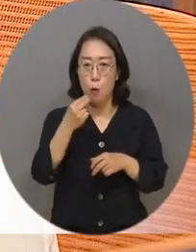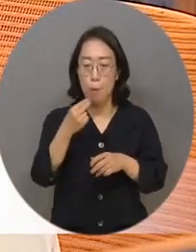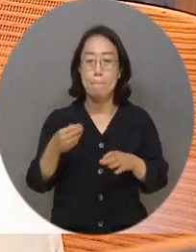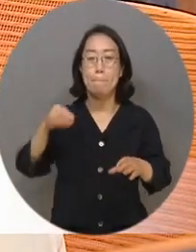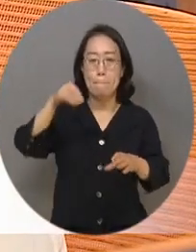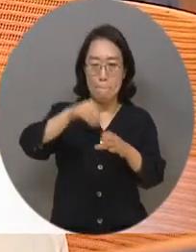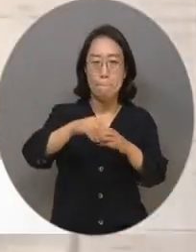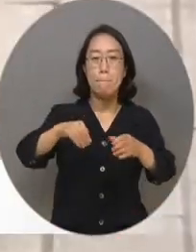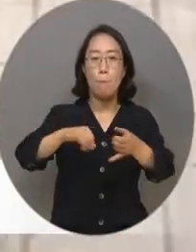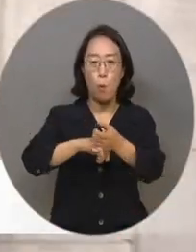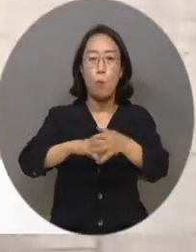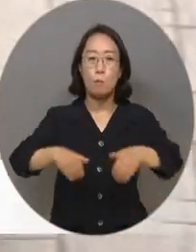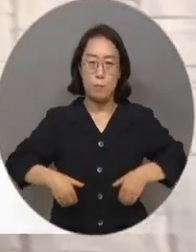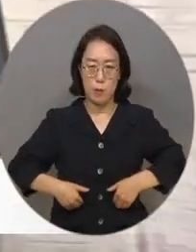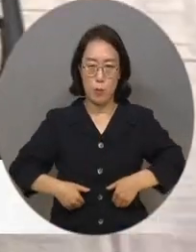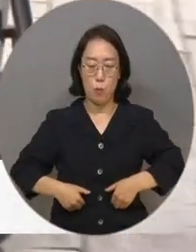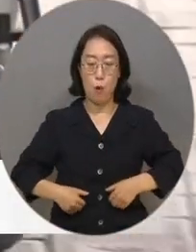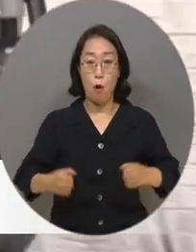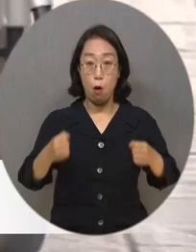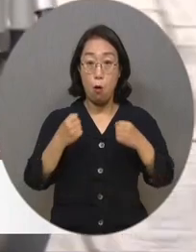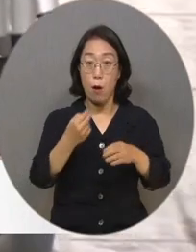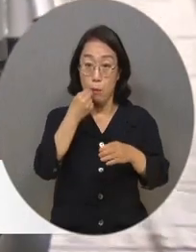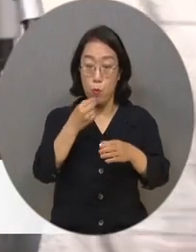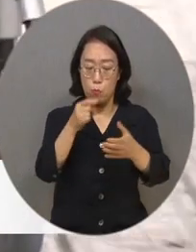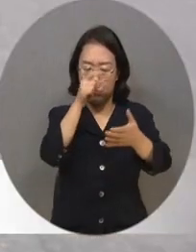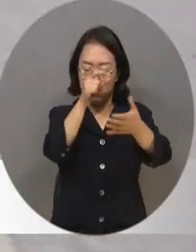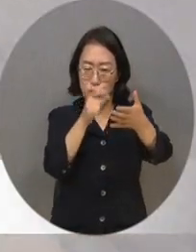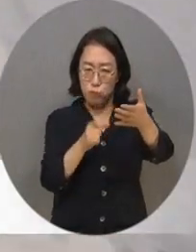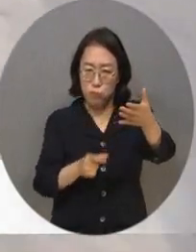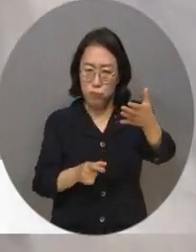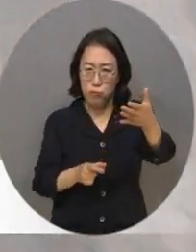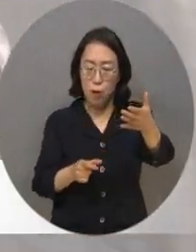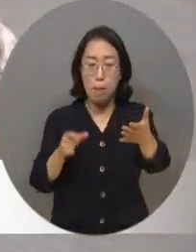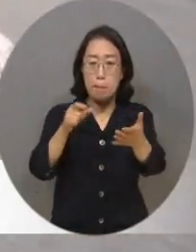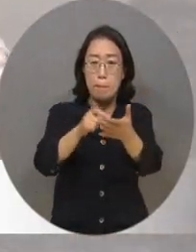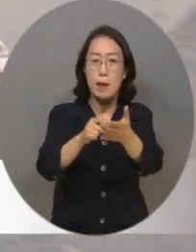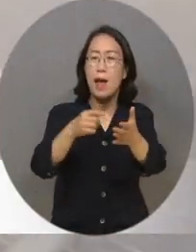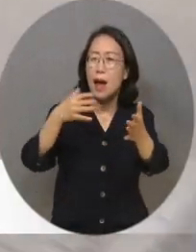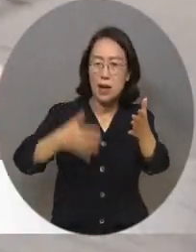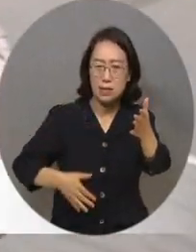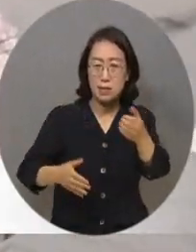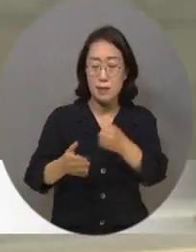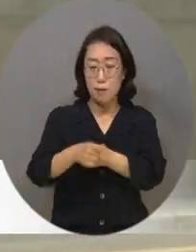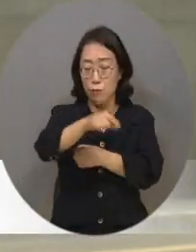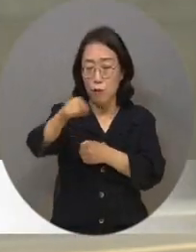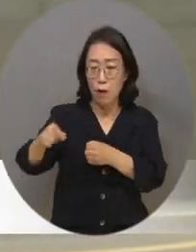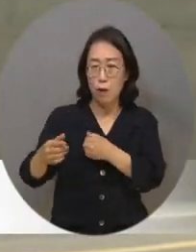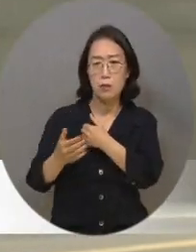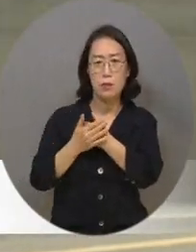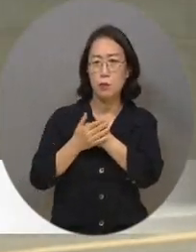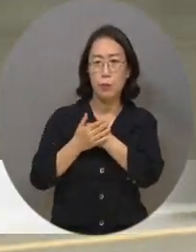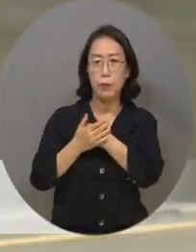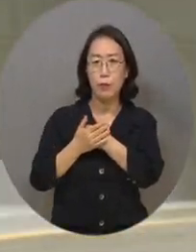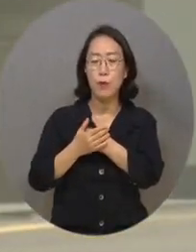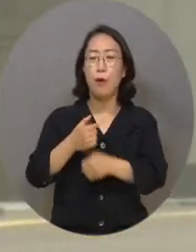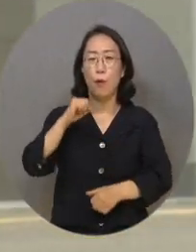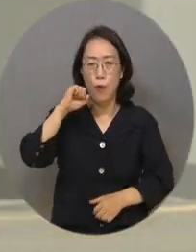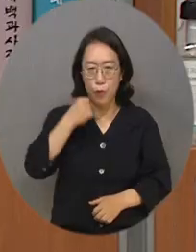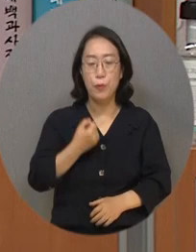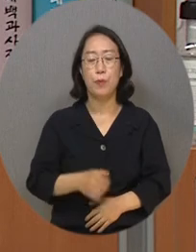강조했습니다. 현재 건강보험급여 품목으로 지정되지 않아 많은 장애인들이 지원을 받기 어렵다는